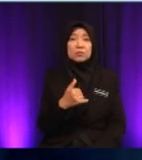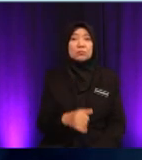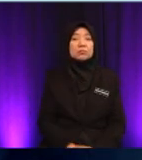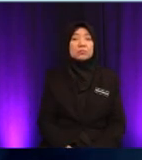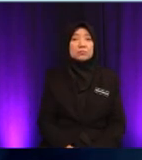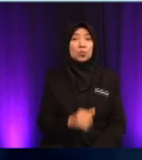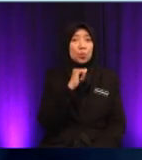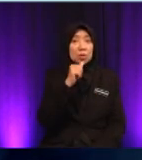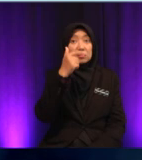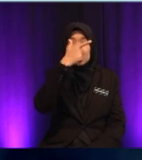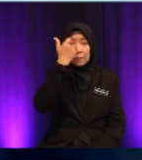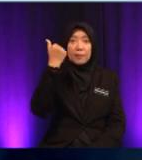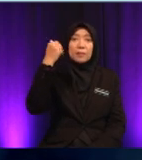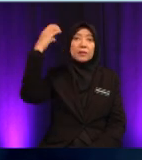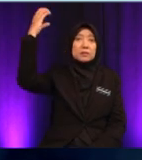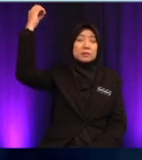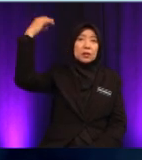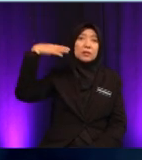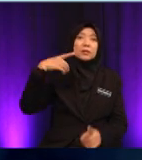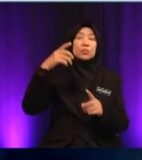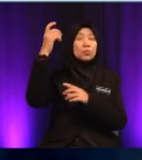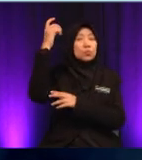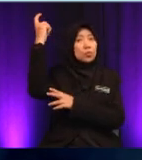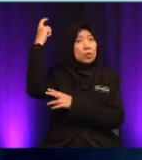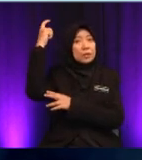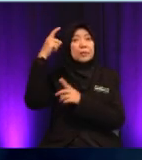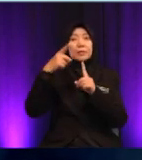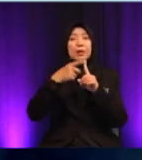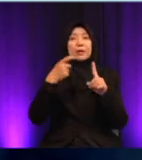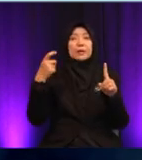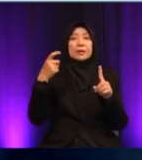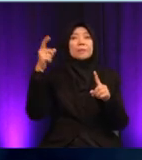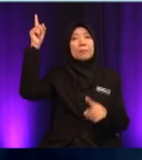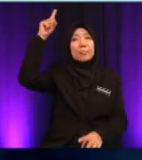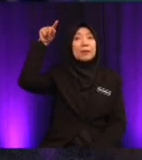karena ini cahaya dari bulan itu terhadap pantulan matahari